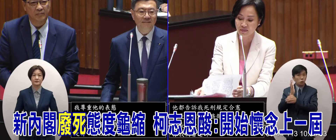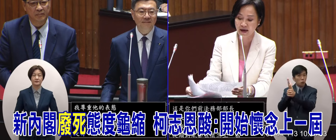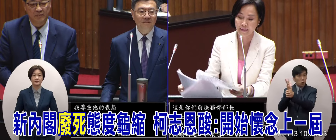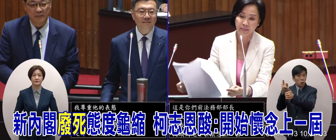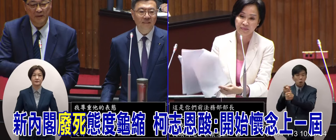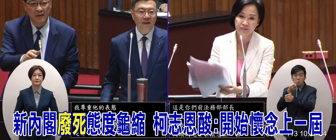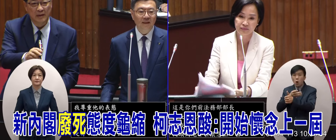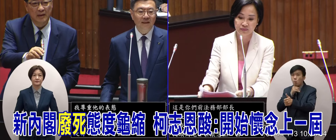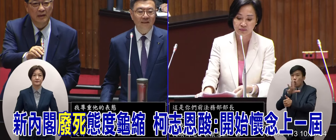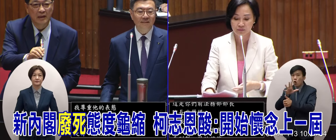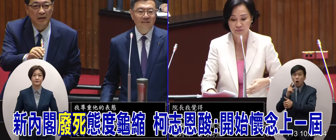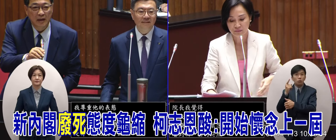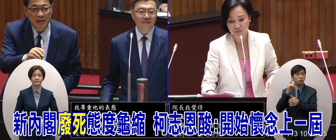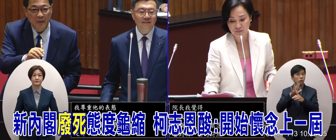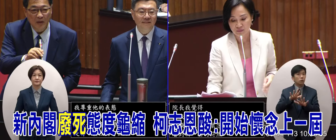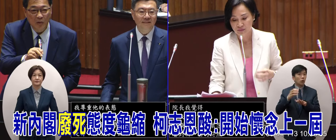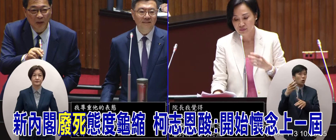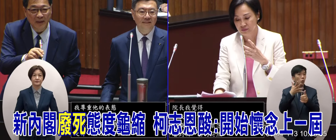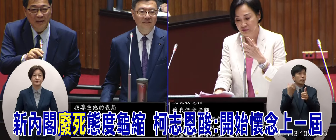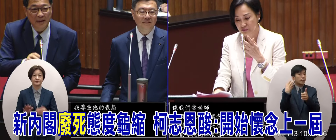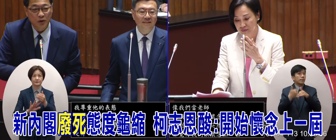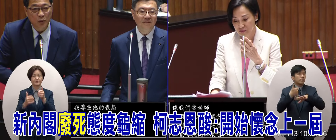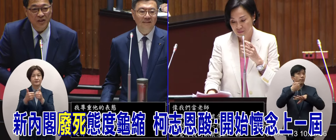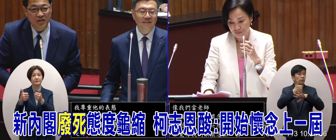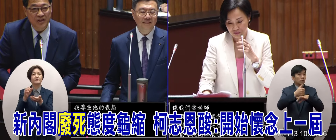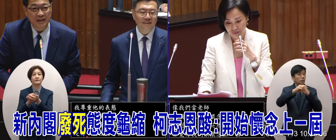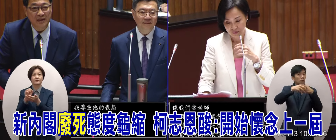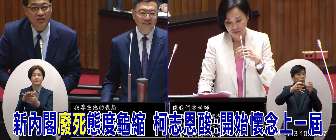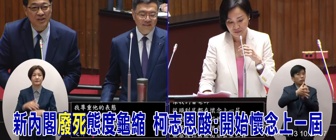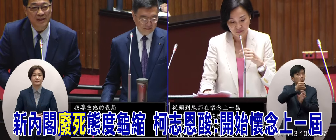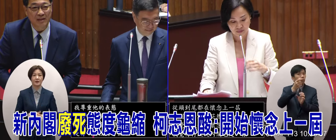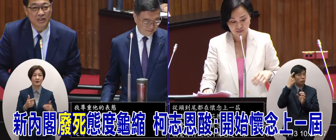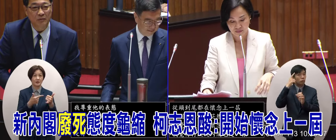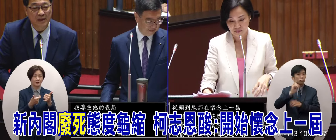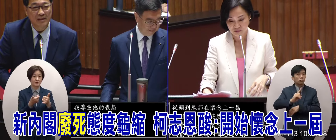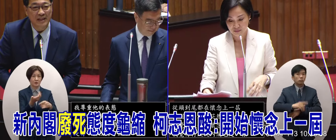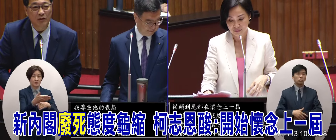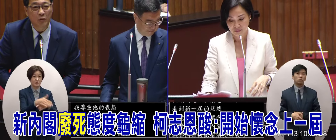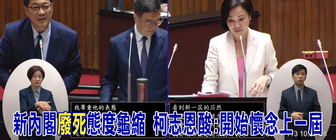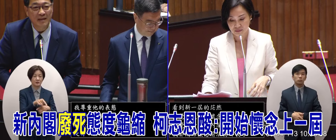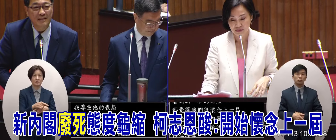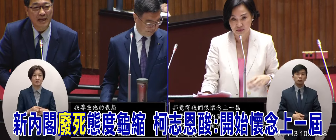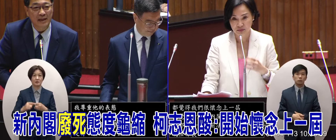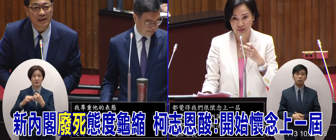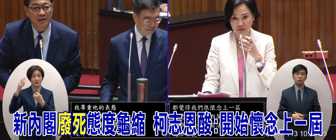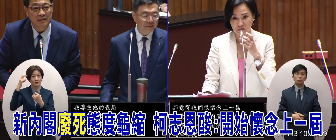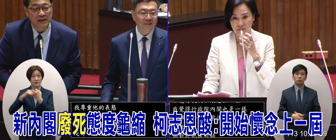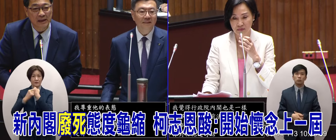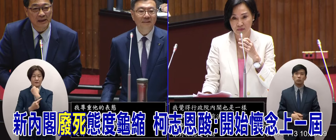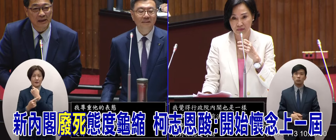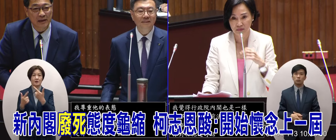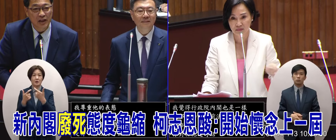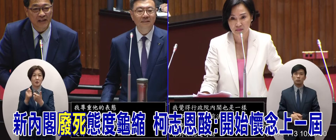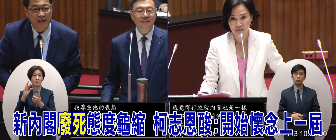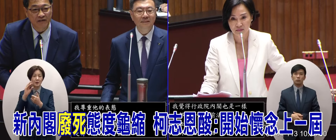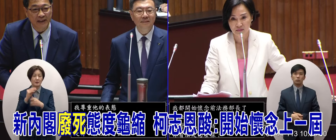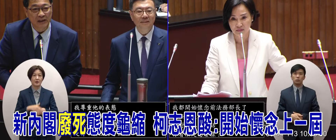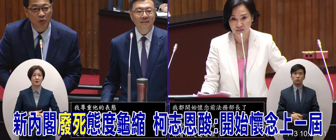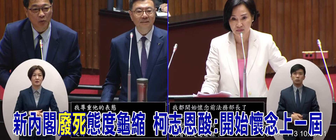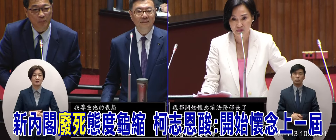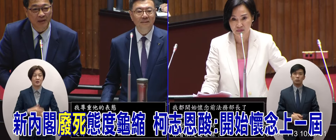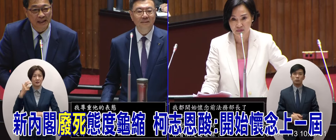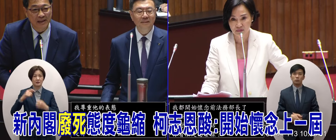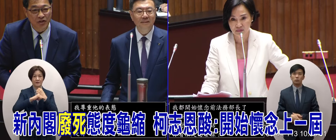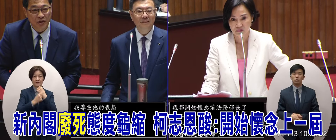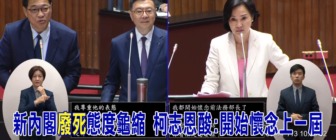看法是怎么样？ 报告委员，对死刑的这些是否合宪，我们是在那个整个一个宪法法